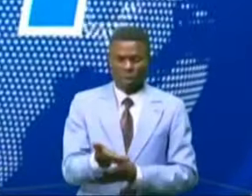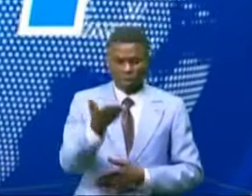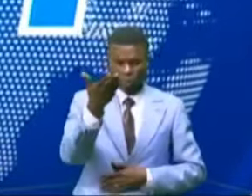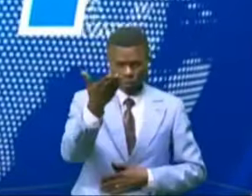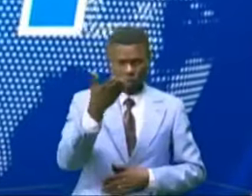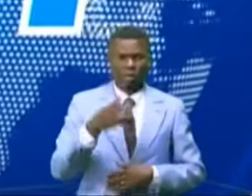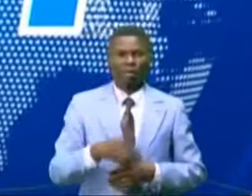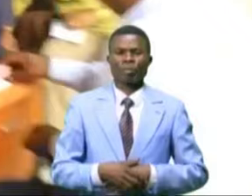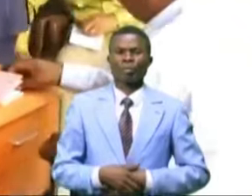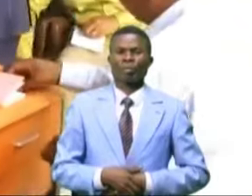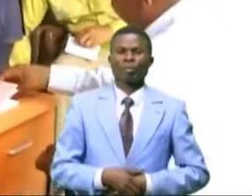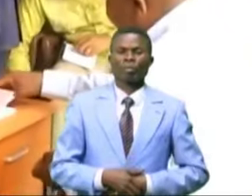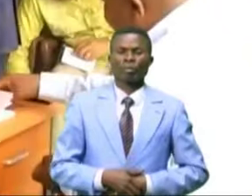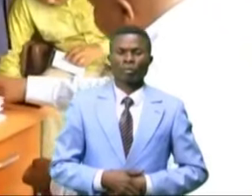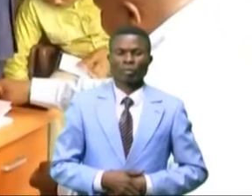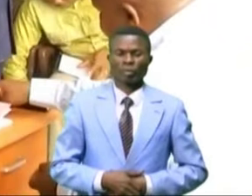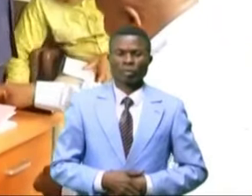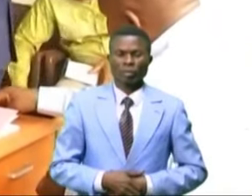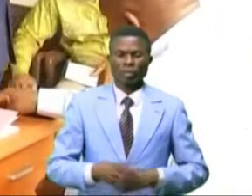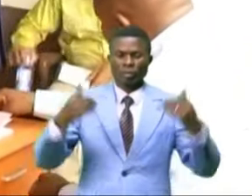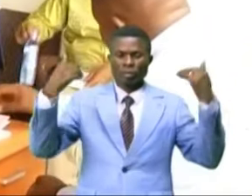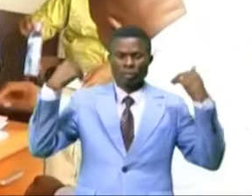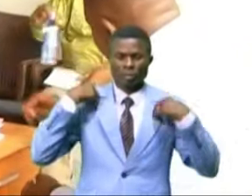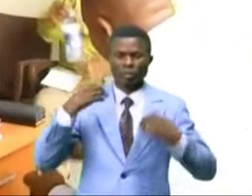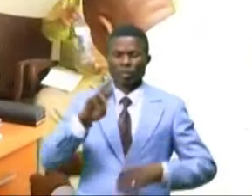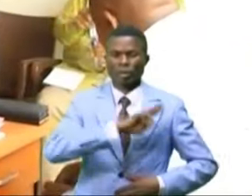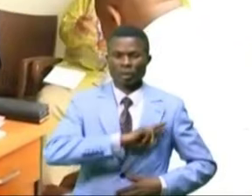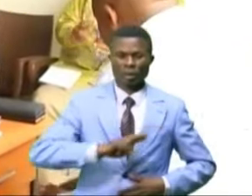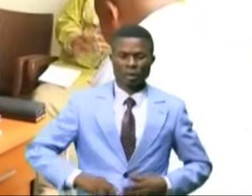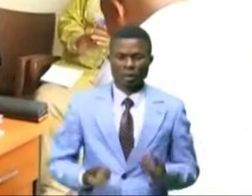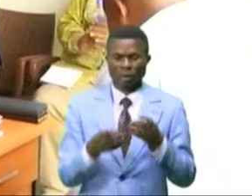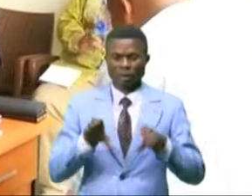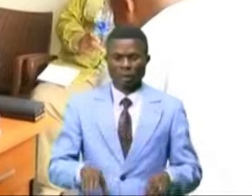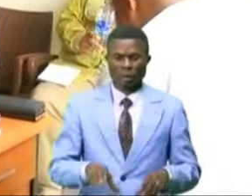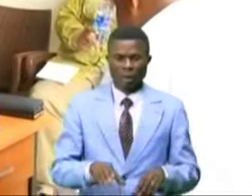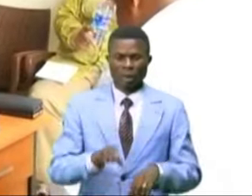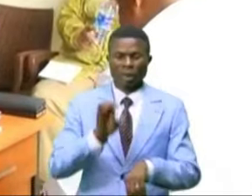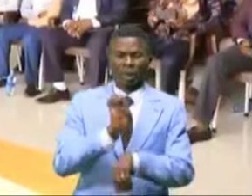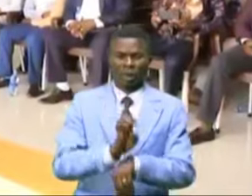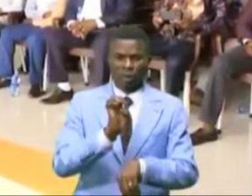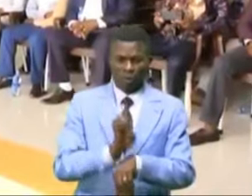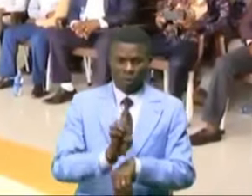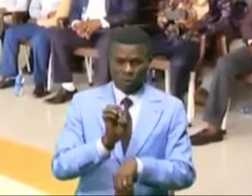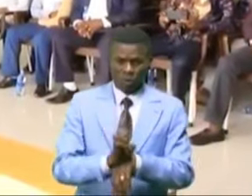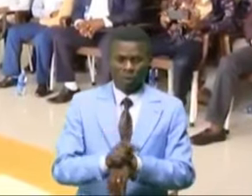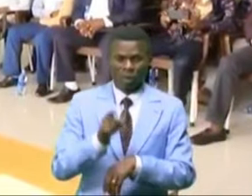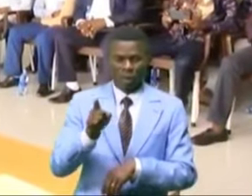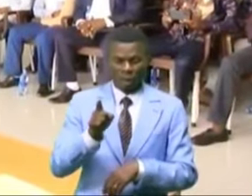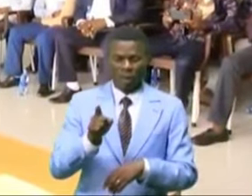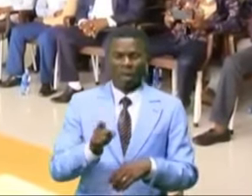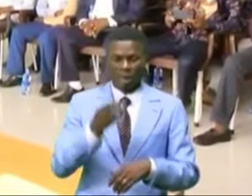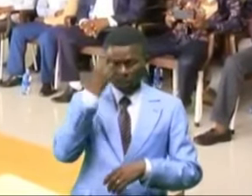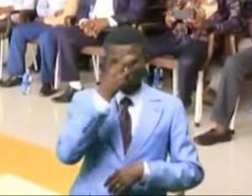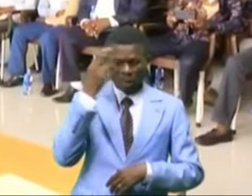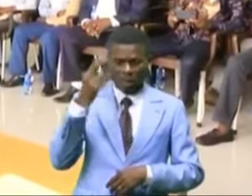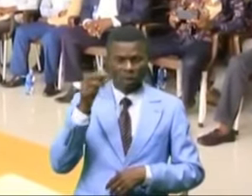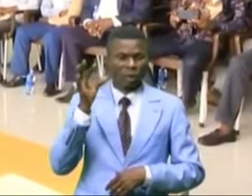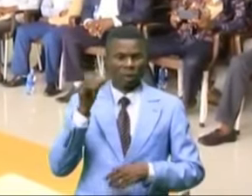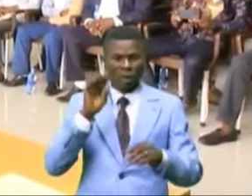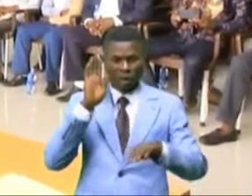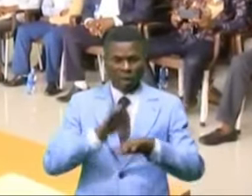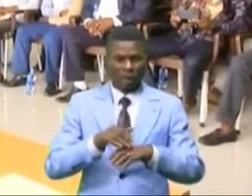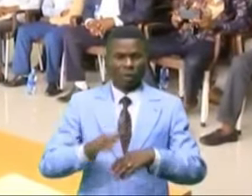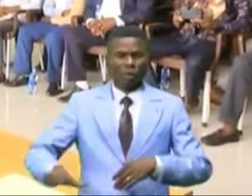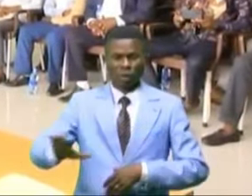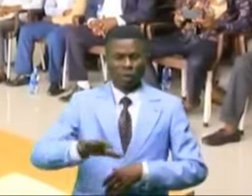échanges. Le consul de la République démocratique du Congo à Mombasa au Kenya, M. Kambale Mukokoma Elphaz, a